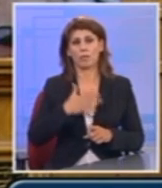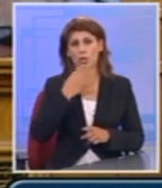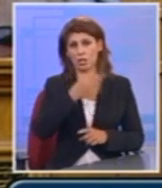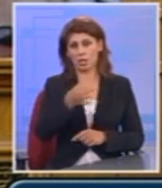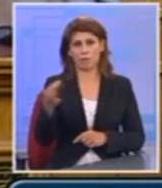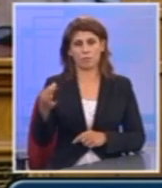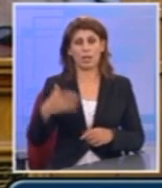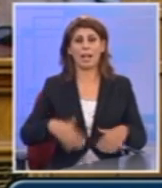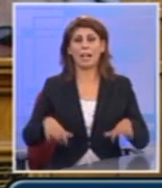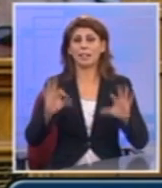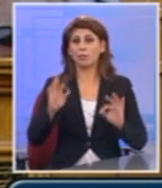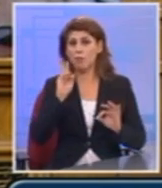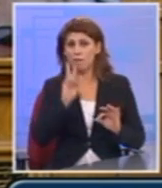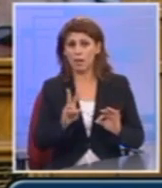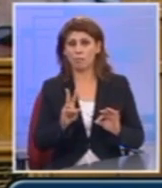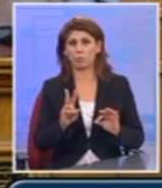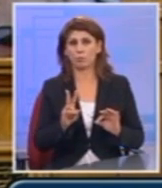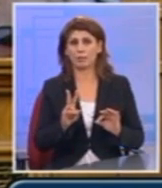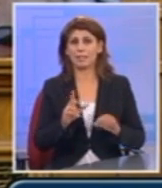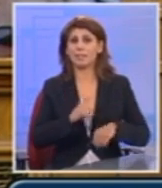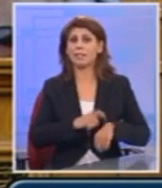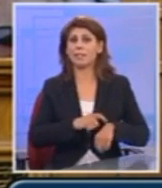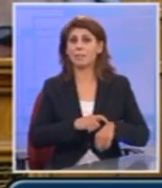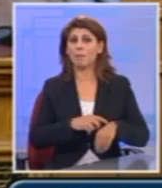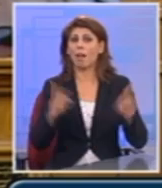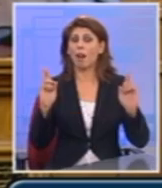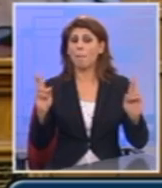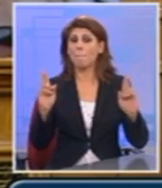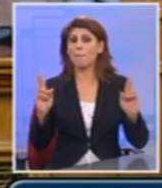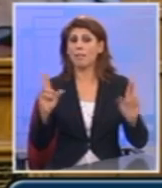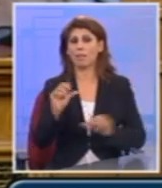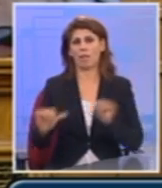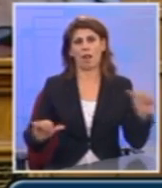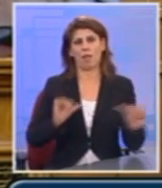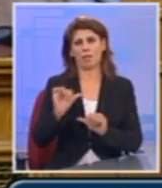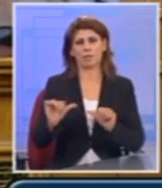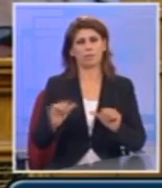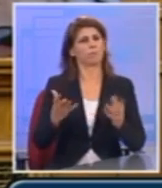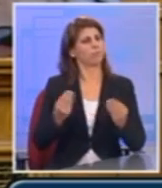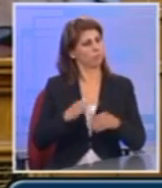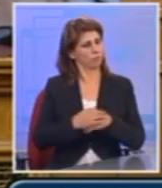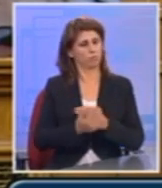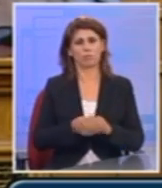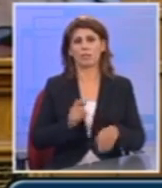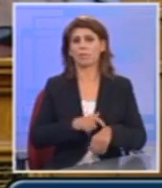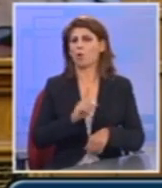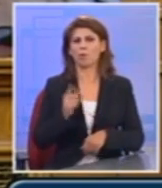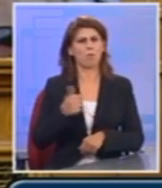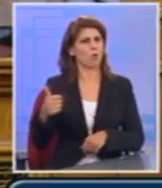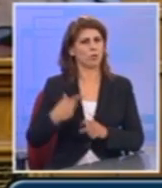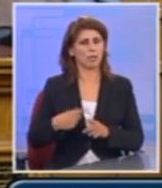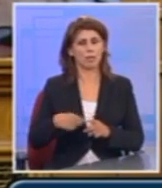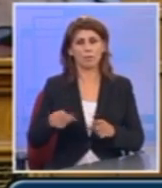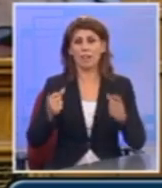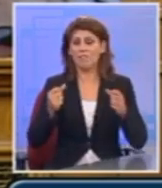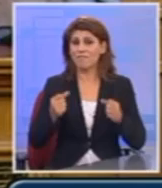ότι αρχίζουμε να βλέπουμε στιγμές ελπίδας και αλλαγής ενδιαφέρουσες στιγμές όχι μόνο στην ελλάδα που είναι ένα